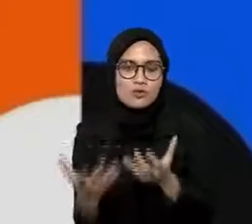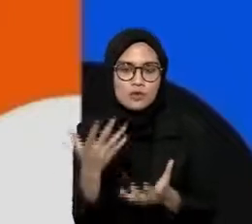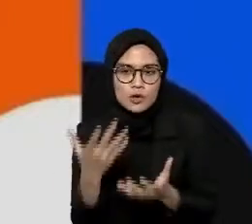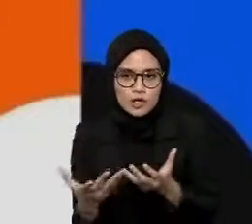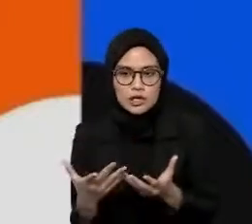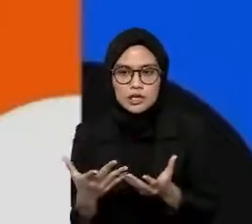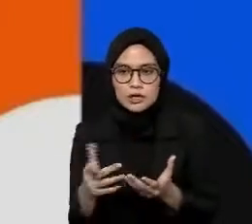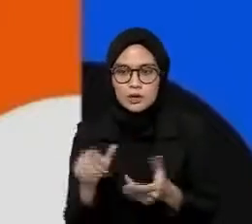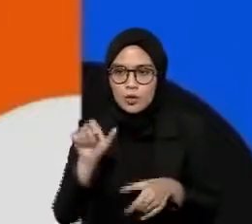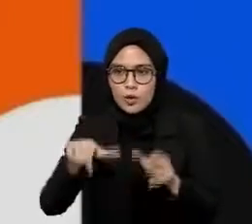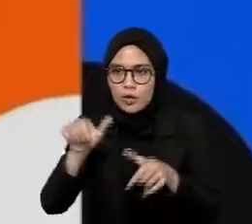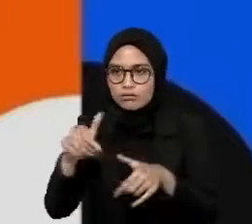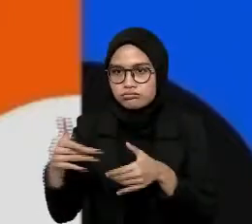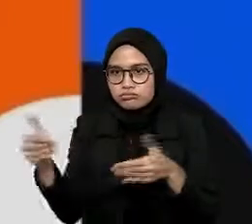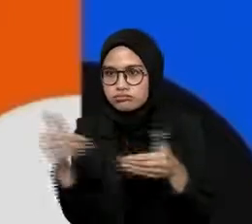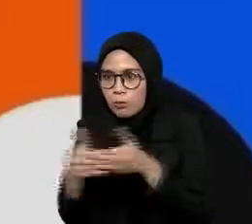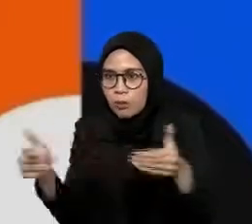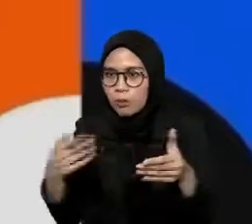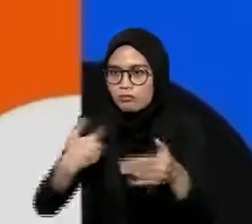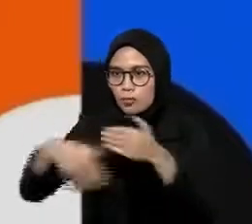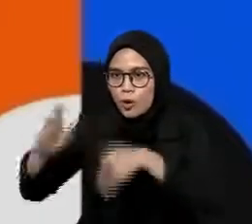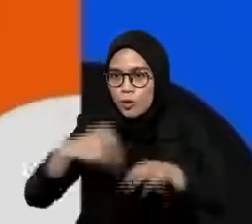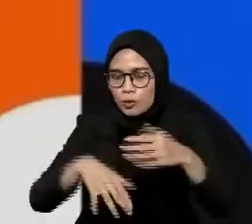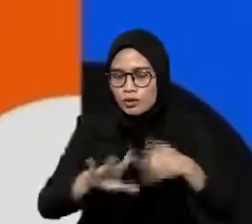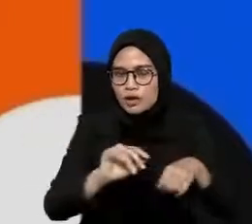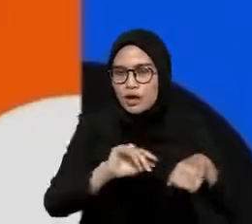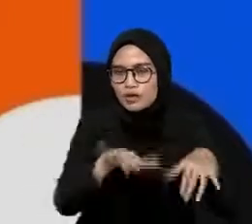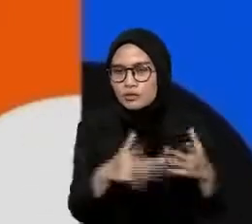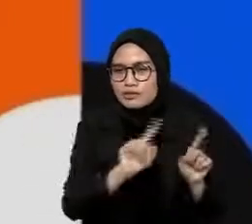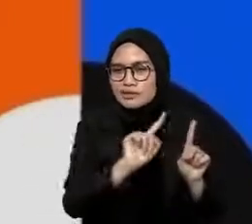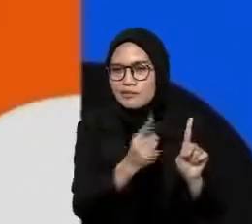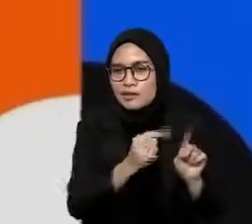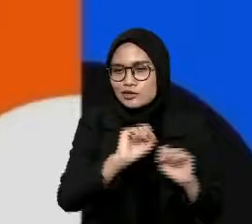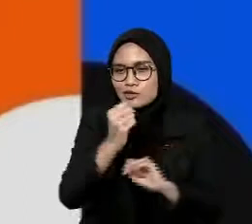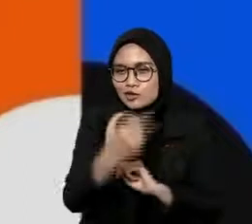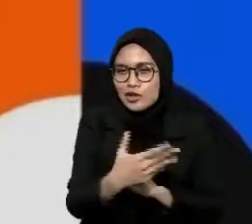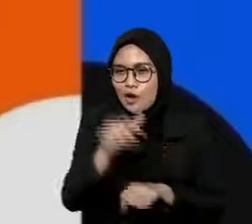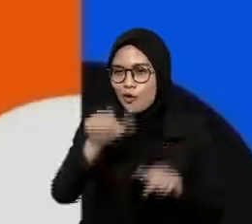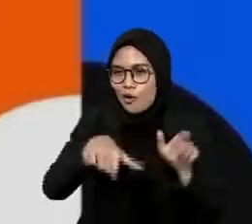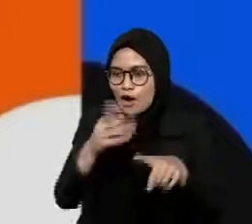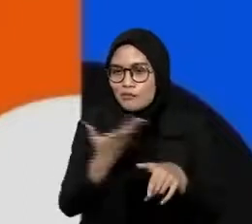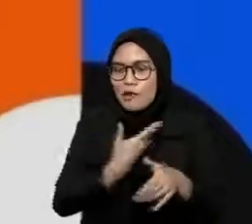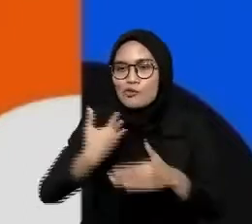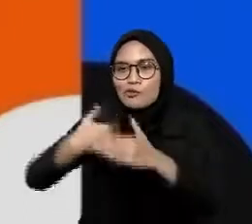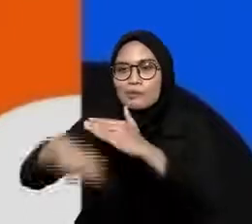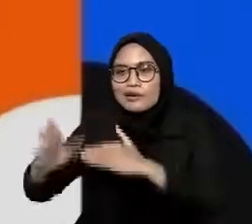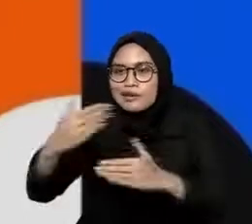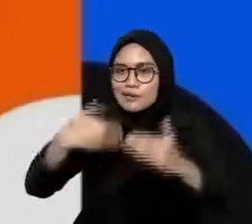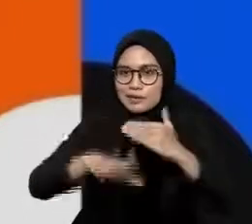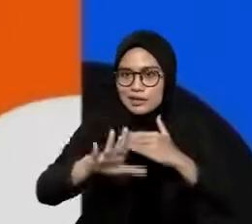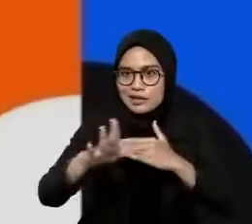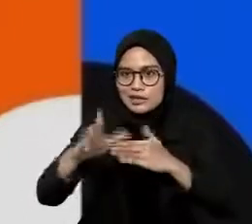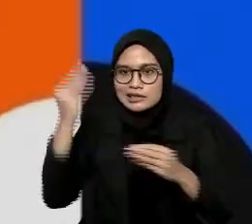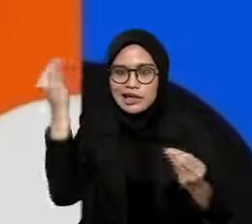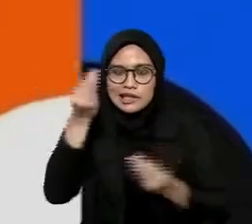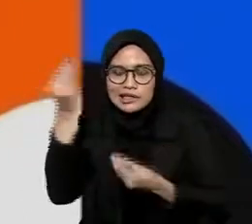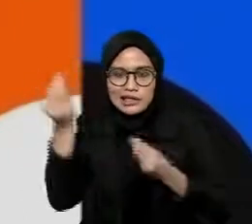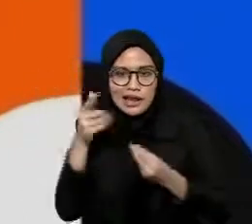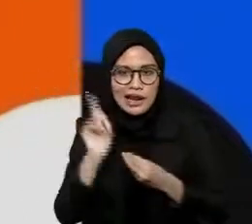sebesar 7,1% atau sekitar 11 juta orang yang akan melakukan mobilitas atau melakukan